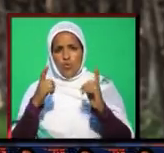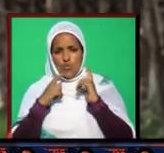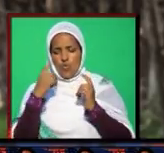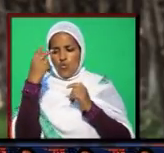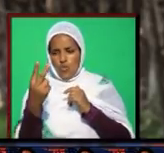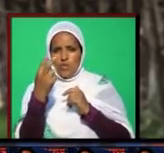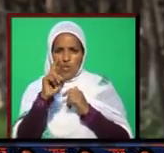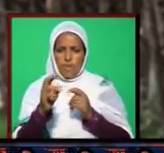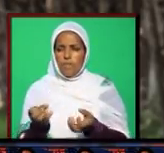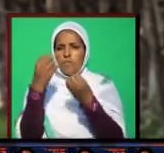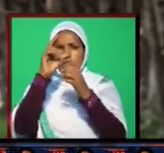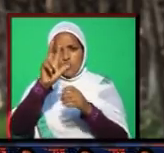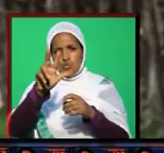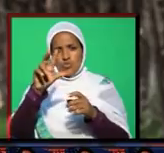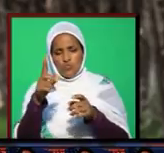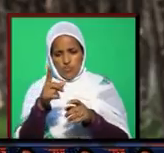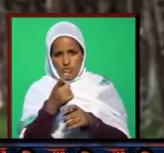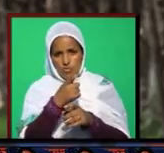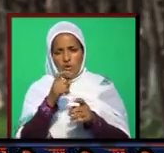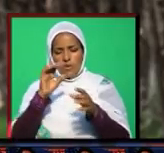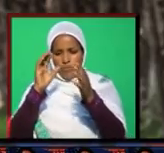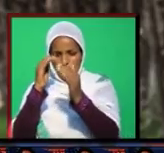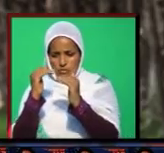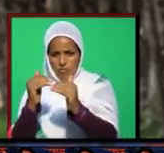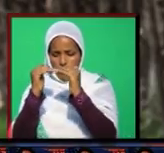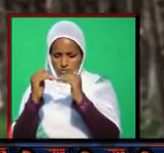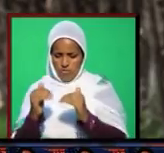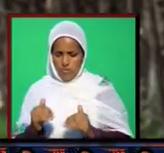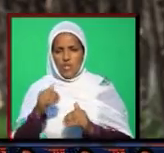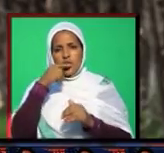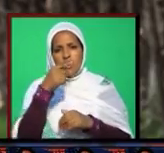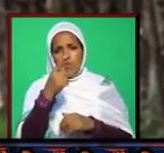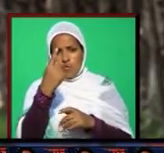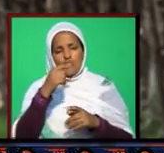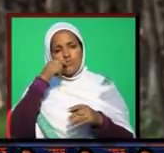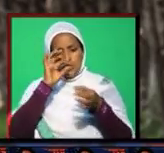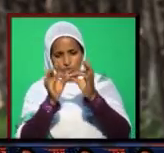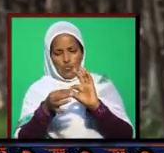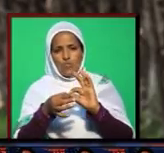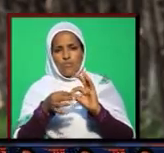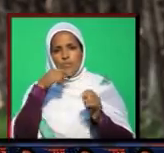ሁለት ወይም ቢበዛ ሶስት ሆነው በየተራቸው ይናገሩ፣ አንዱም ይተርጉም።